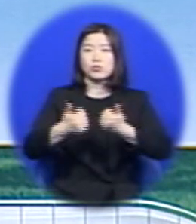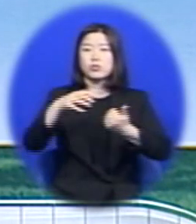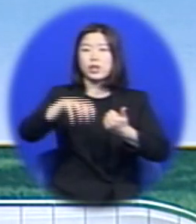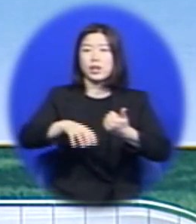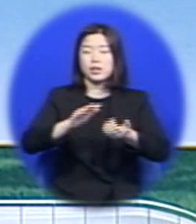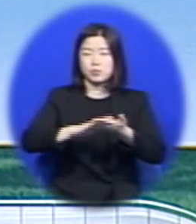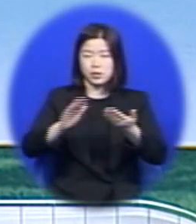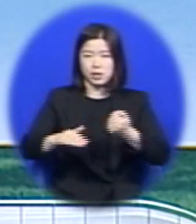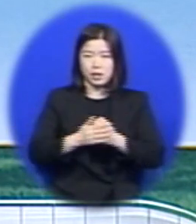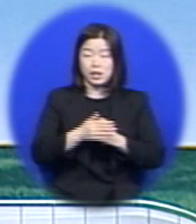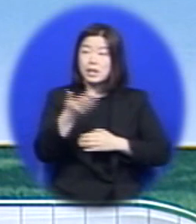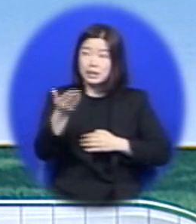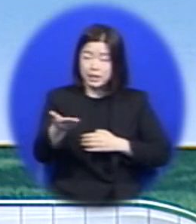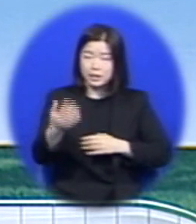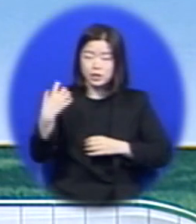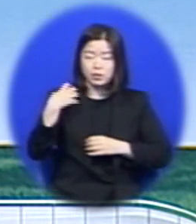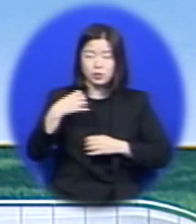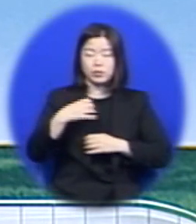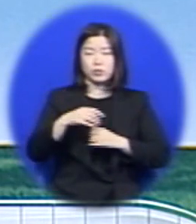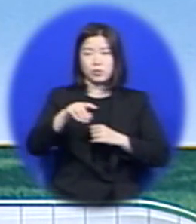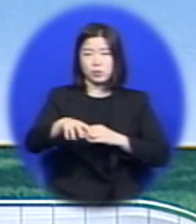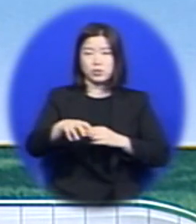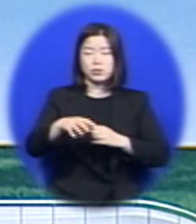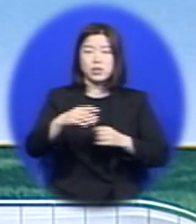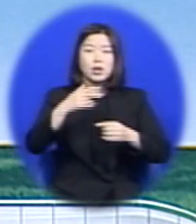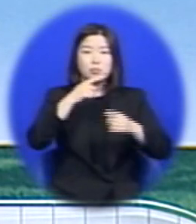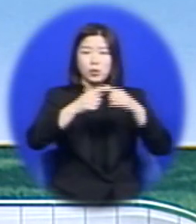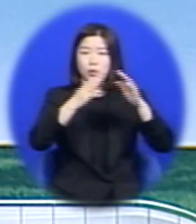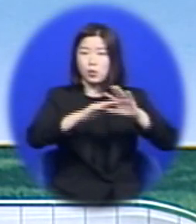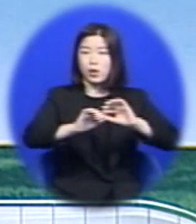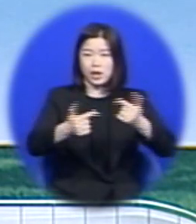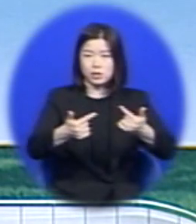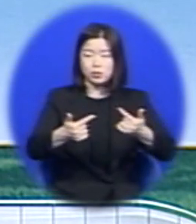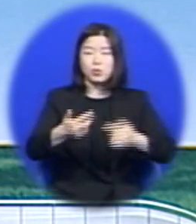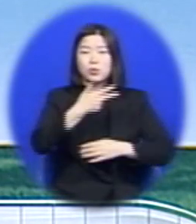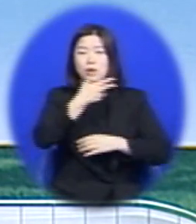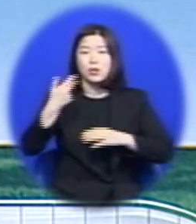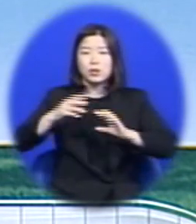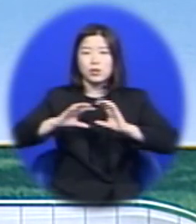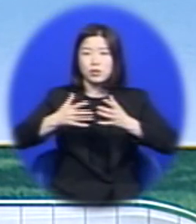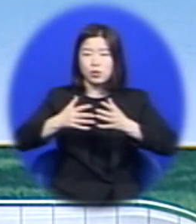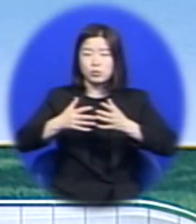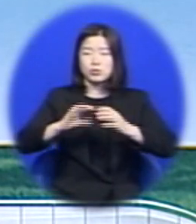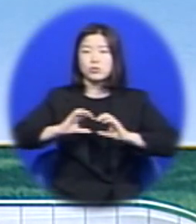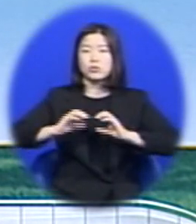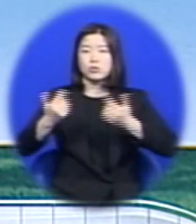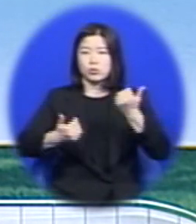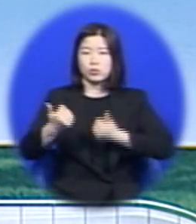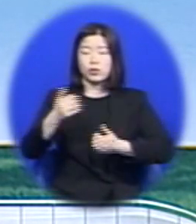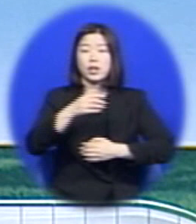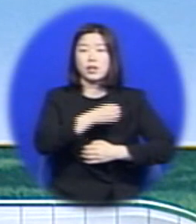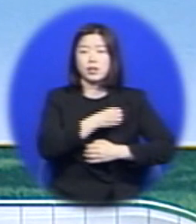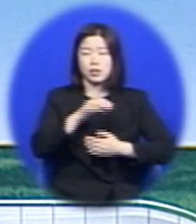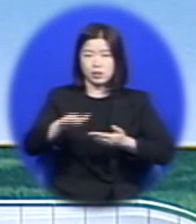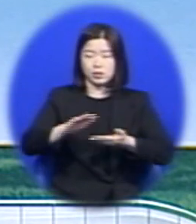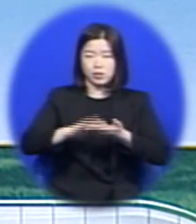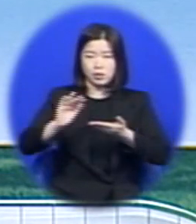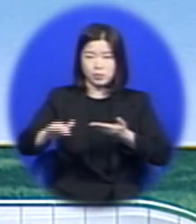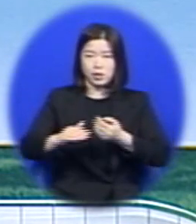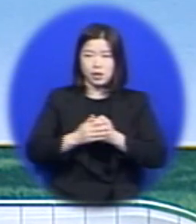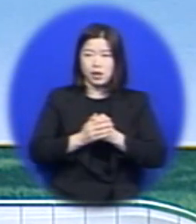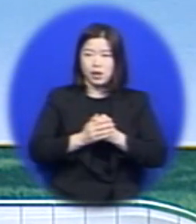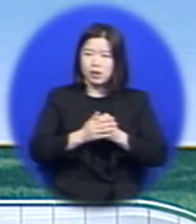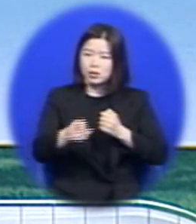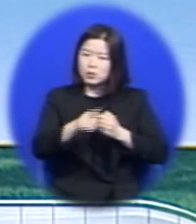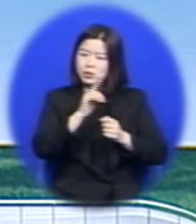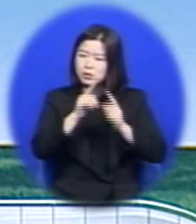당신의 사역지는 교회가 아니고 영국 국회입니다. 라고 하는 말씀이 하나님의 음성으로 들렸습니다. 그래서 그가